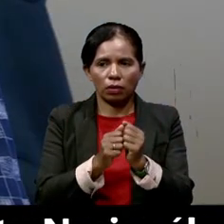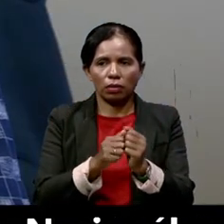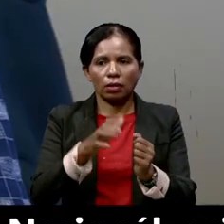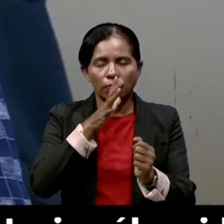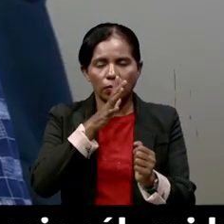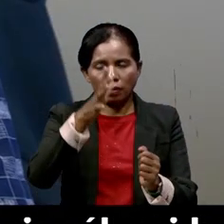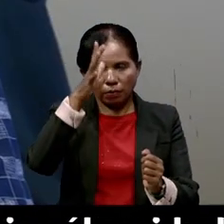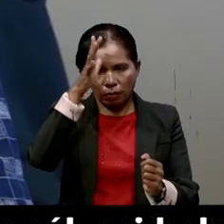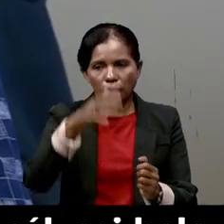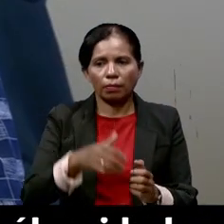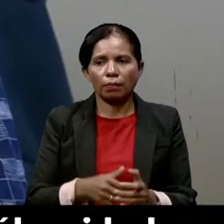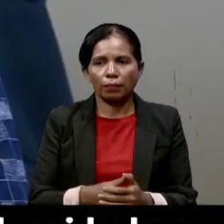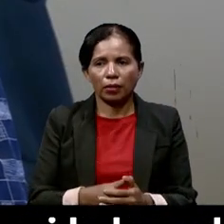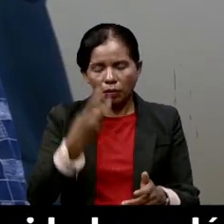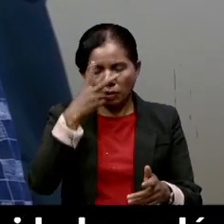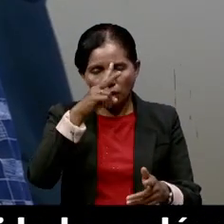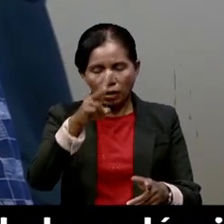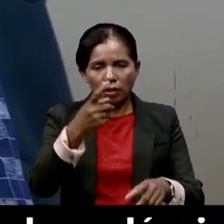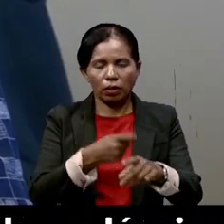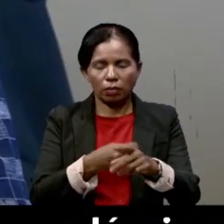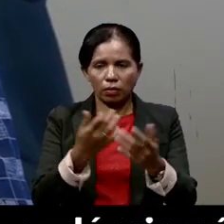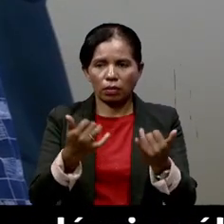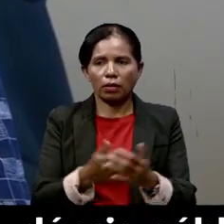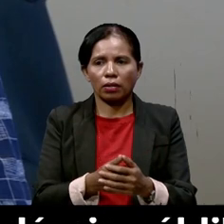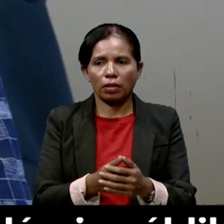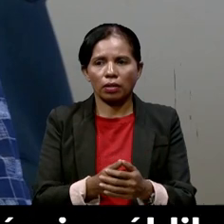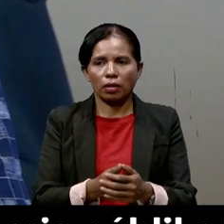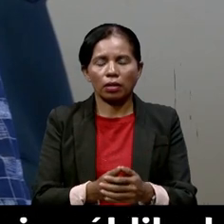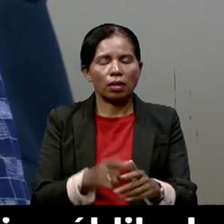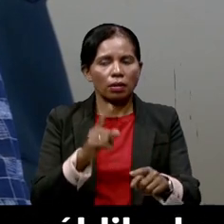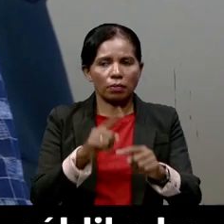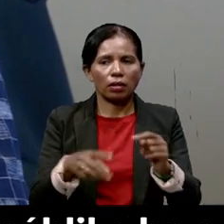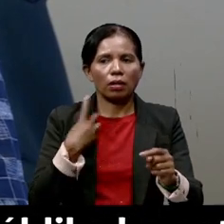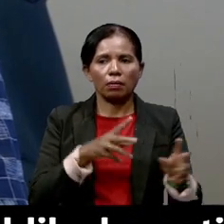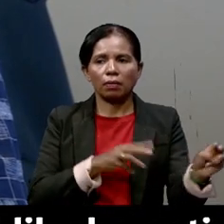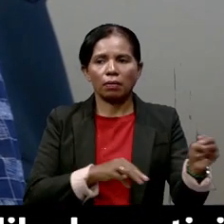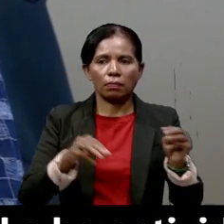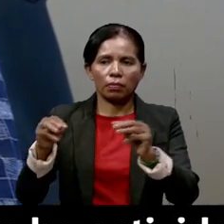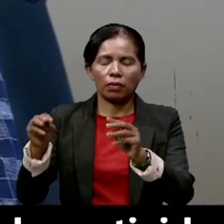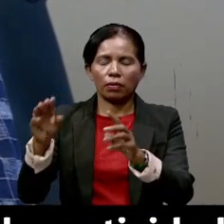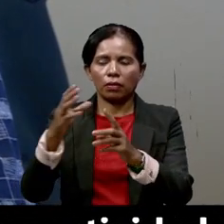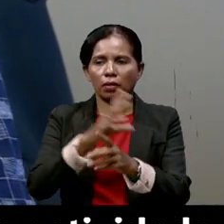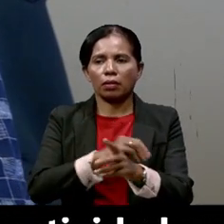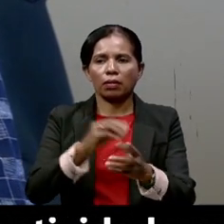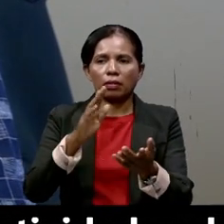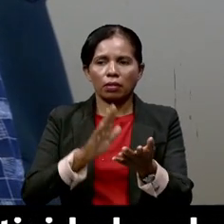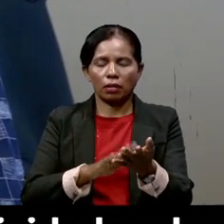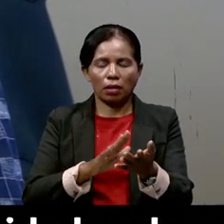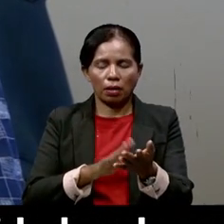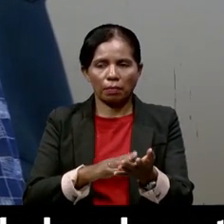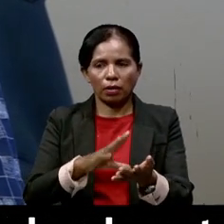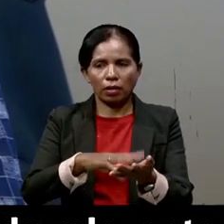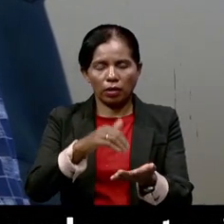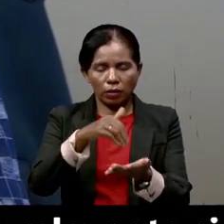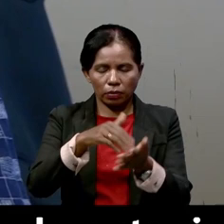nyanaman, patu hareba situasan di ne. Kana la dia la bele liwa, ami muda dit klase ne, ba iha, sentru atu bele alunus bele